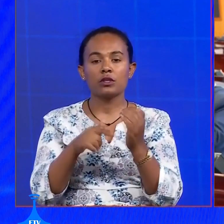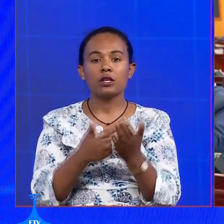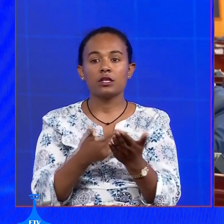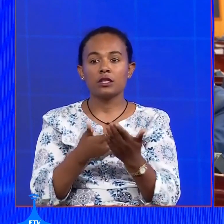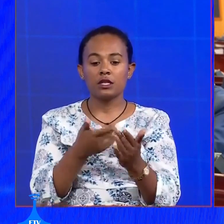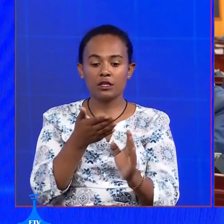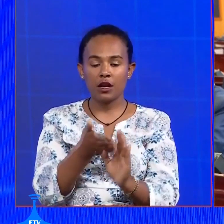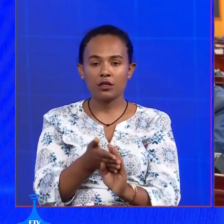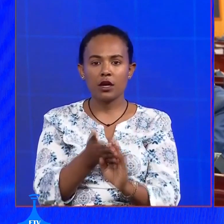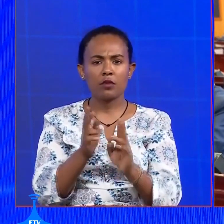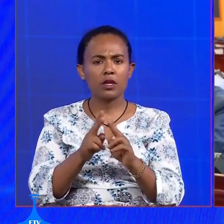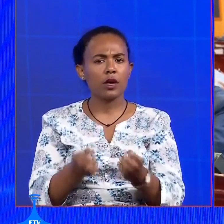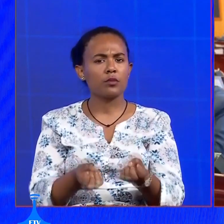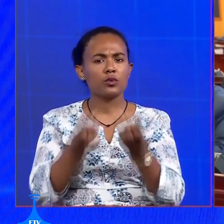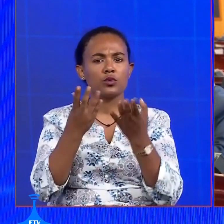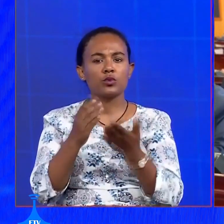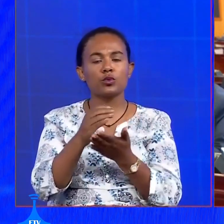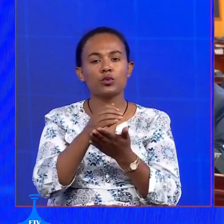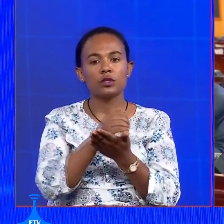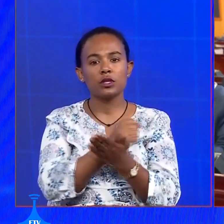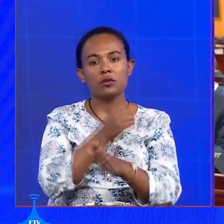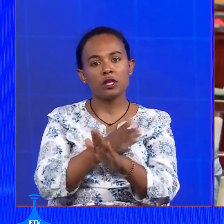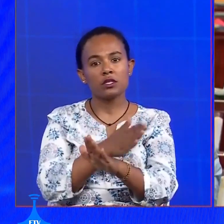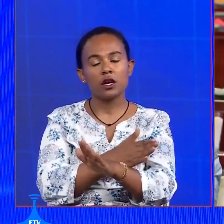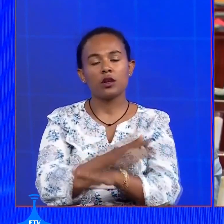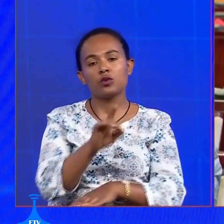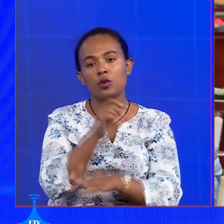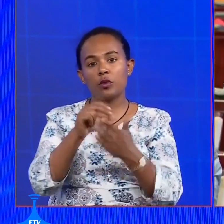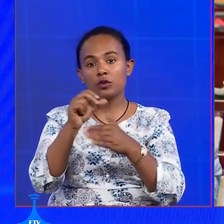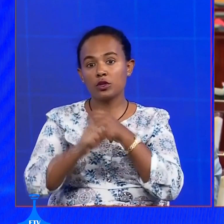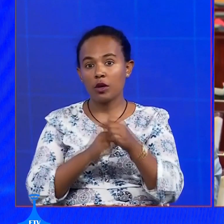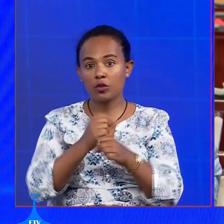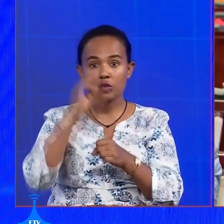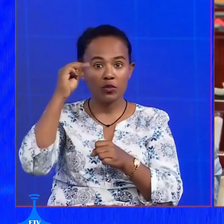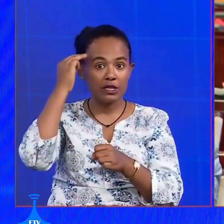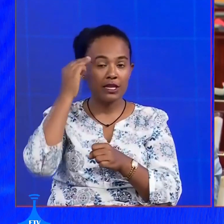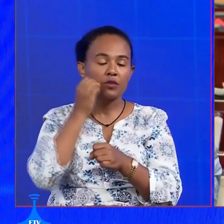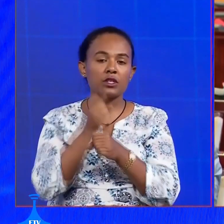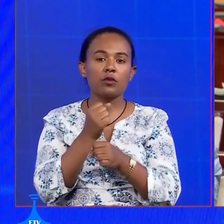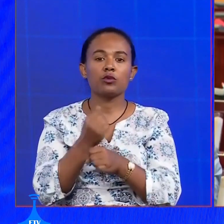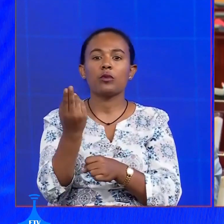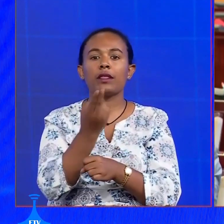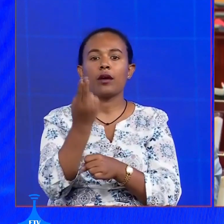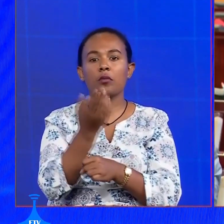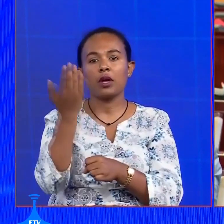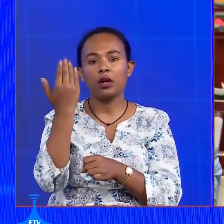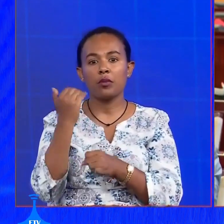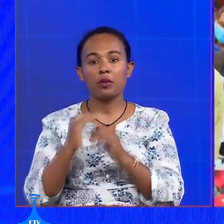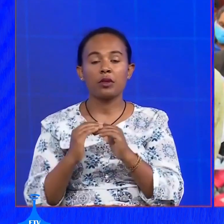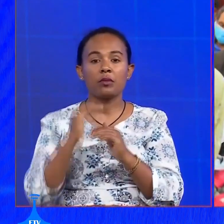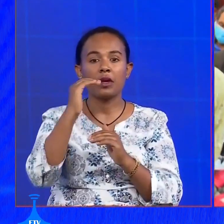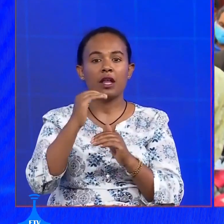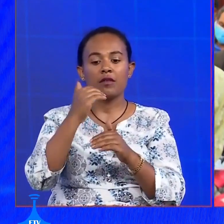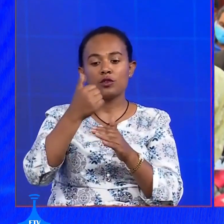አንጻር በጣም ብዙዎቹ ወስደን የምናስተካክላቸው ይሆናሉ። በበጀት ዓመቱ ሚኒስቴር መስሪያ ቤቱ መጠቀም ከነበረበት ነዳጅ በላይ ፍጆታ